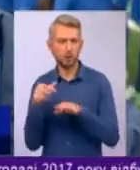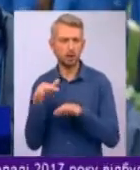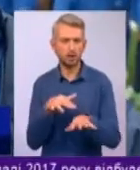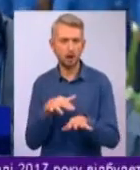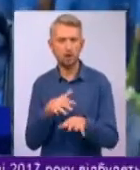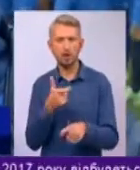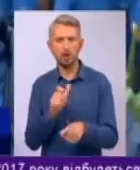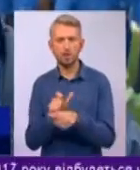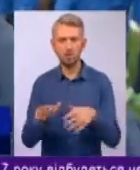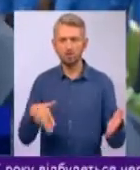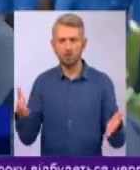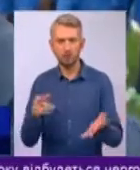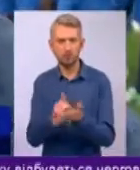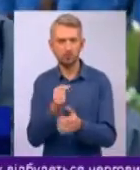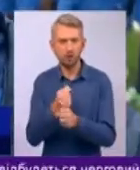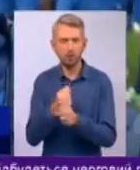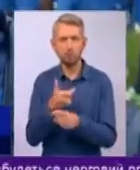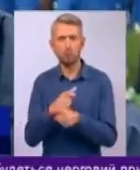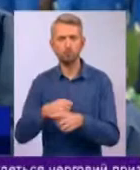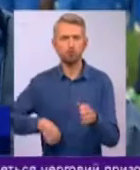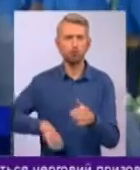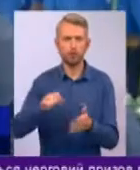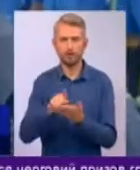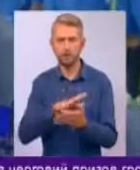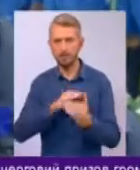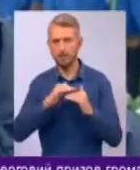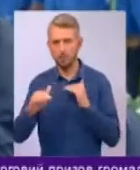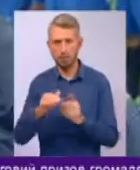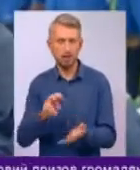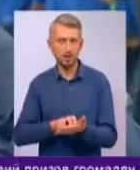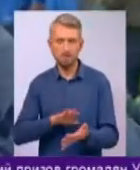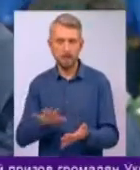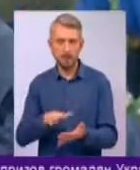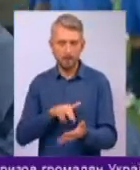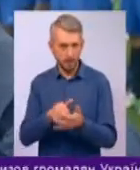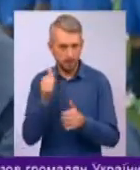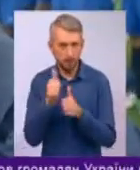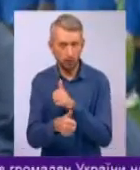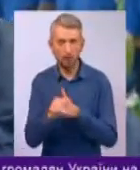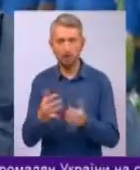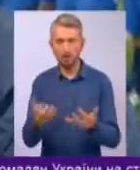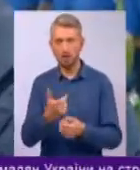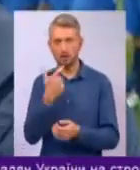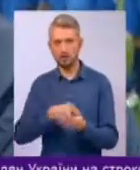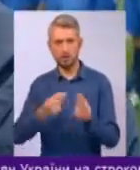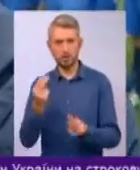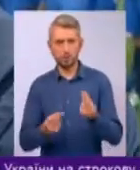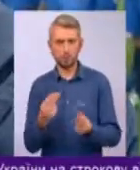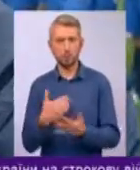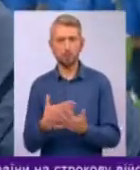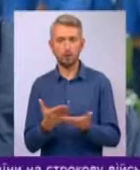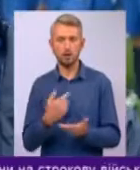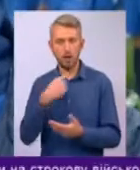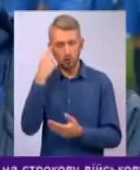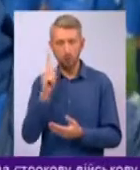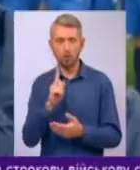Больше фланги должны работать, больше ударов должно быть на поле. Ну и не бояться идти вперед и брать на себя игру. Как бы. И, ну, я